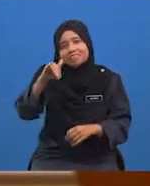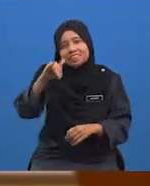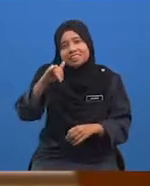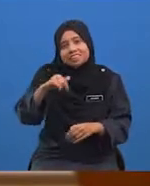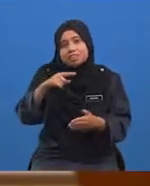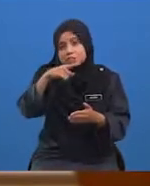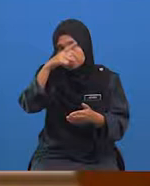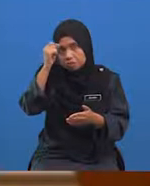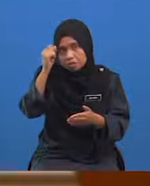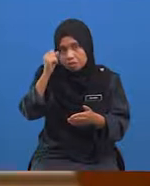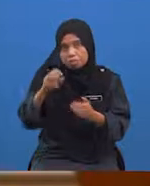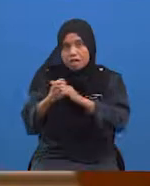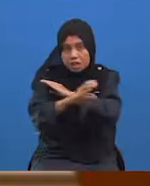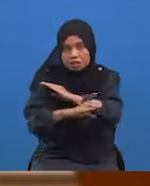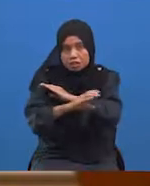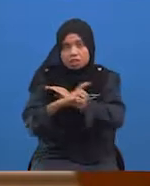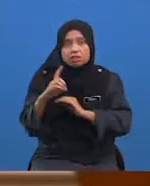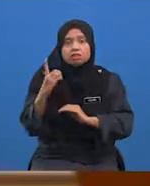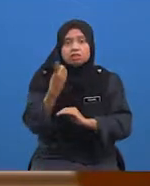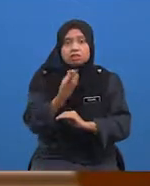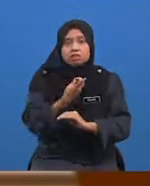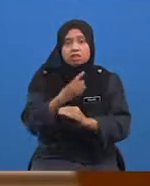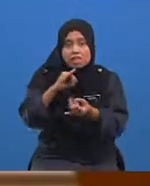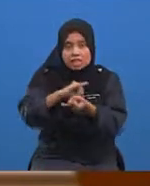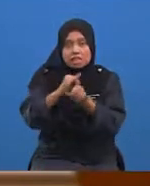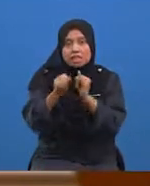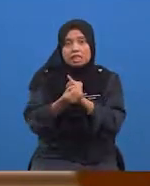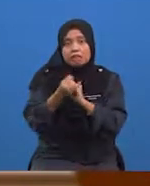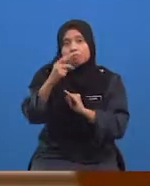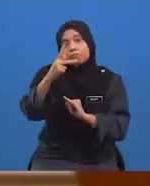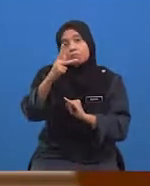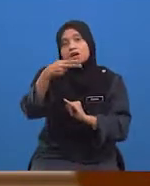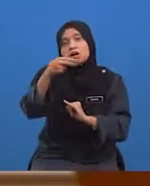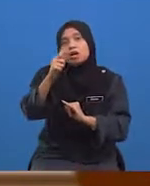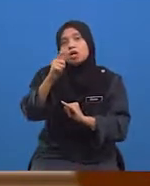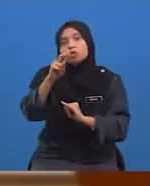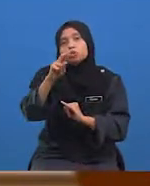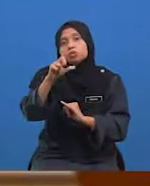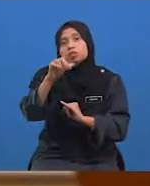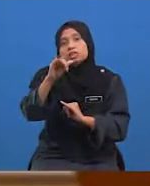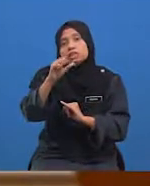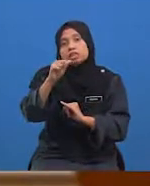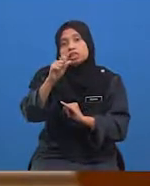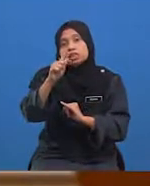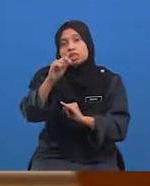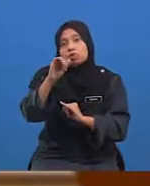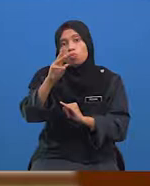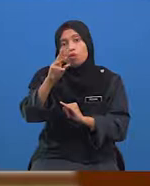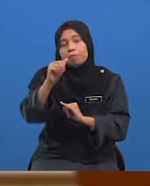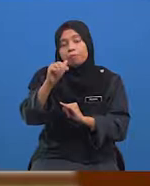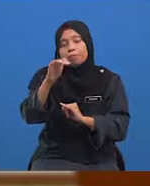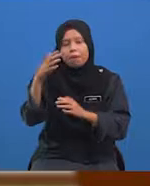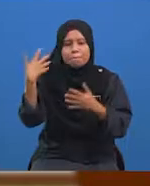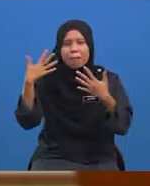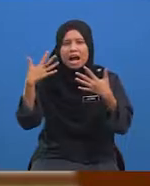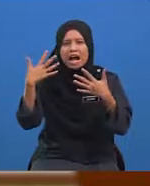Ya, ini kerana negara kita mengalami iklim khatulistiwa, iaitu pada zon panas yang